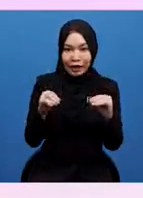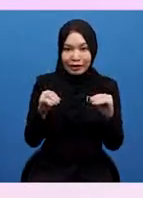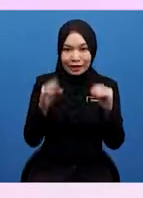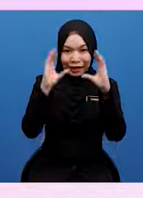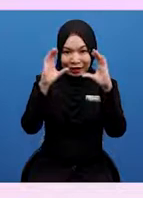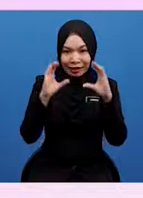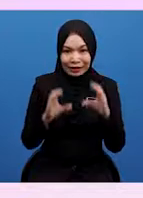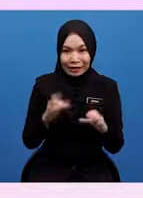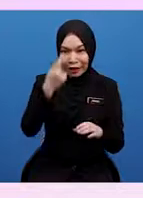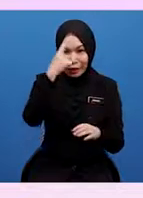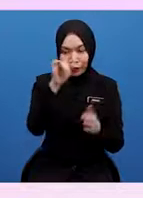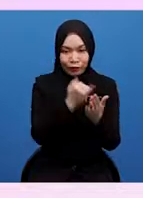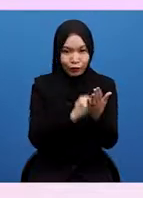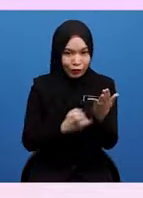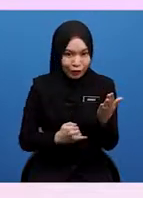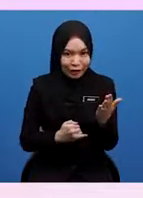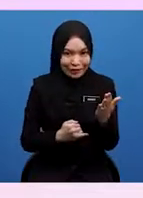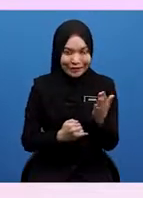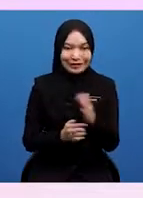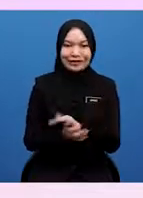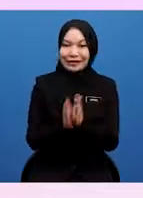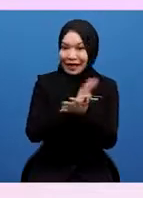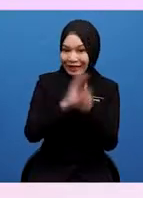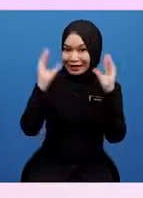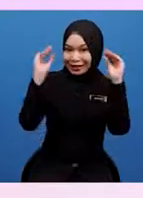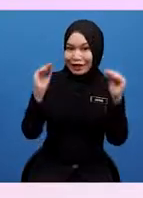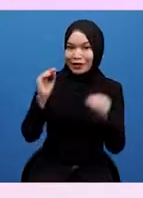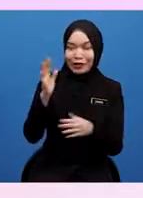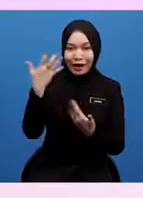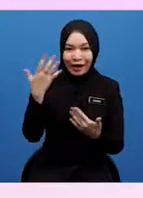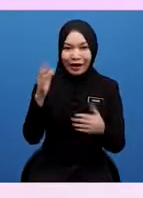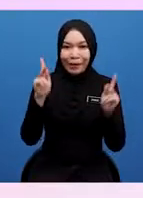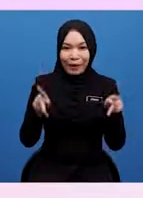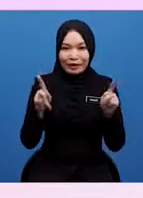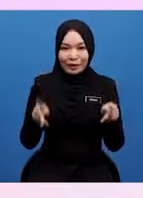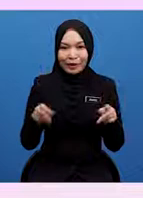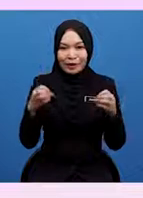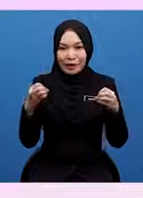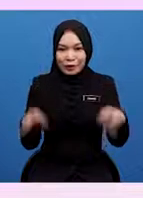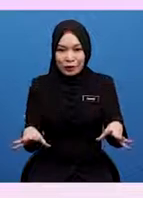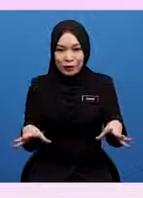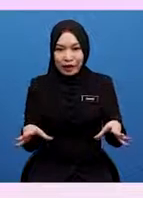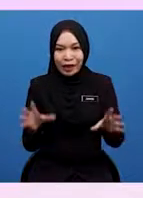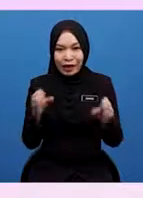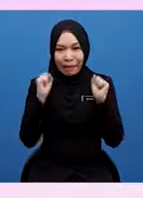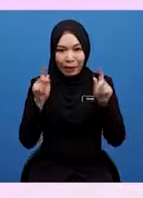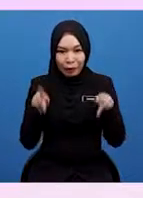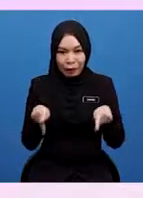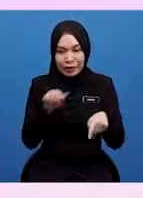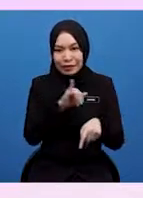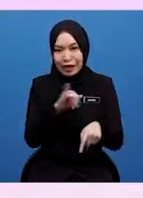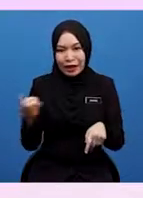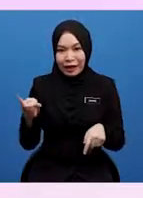garis. Cikgu harap pelajar-pelajar sudah boleh menguasai kemahiran melukis